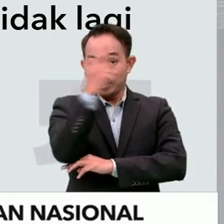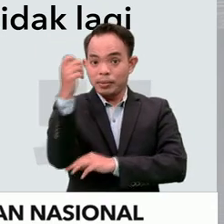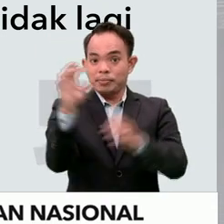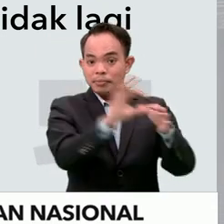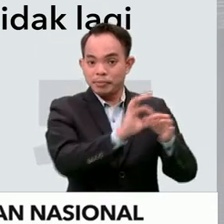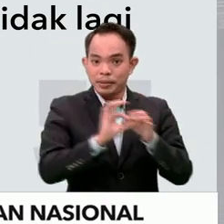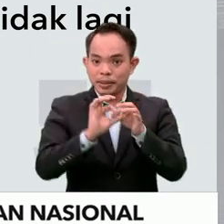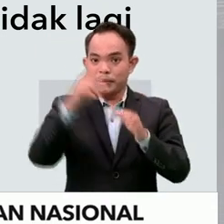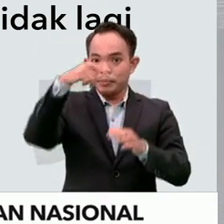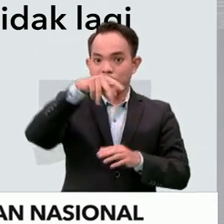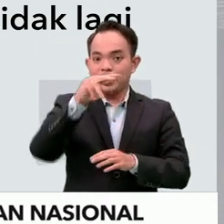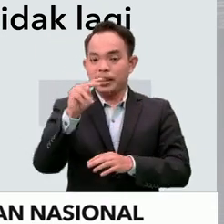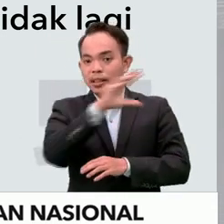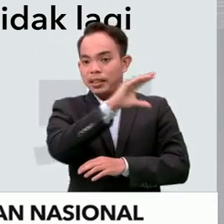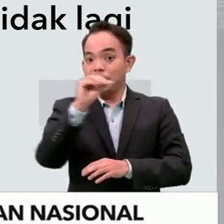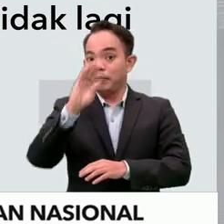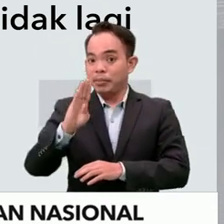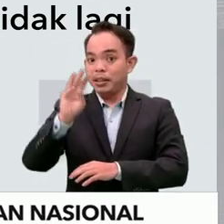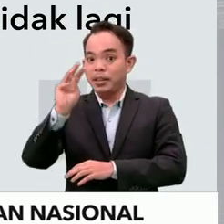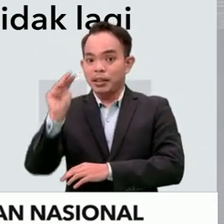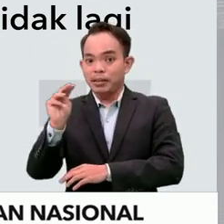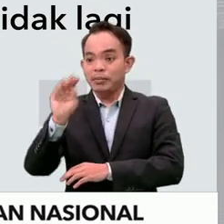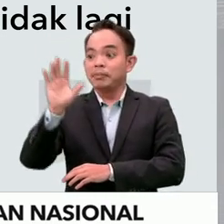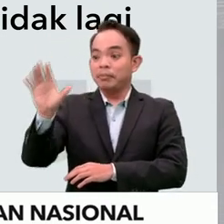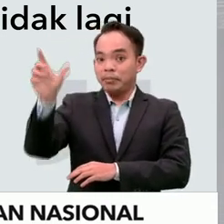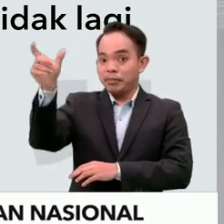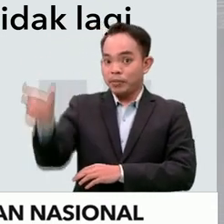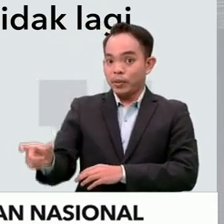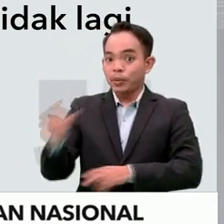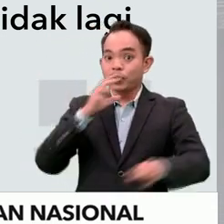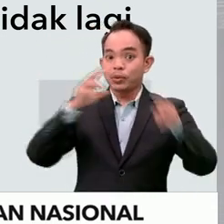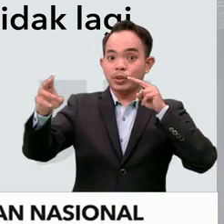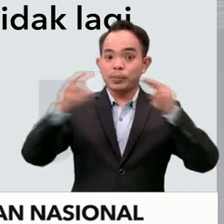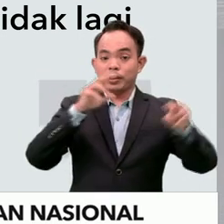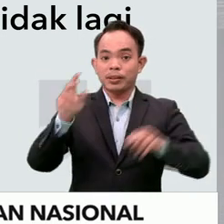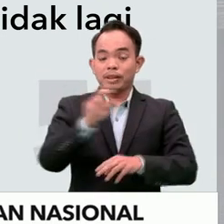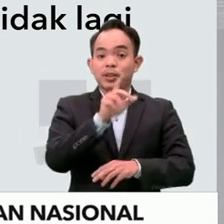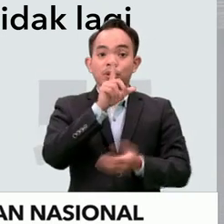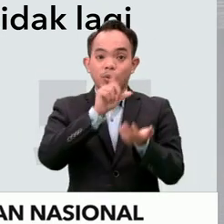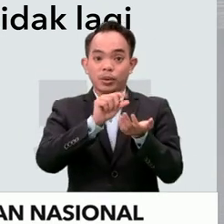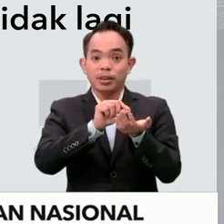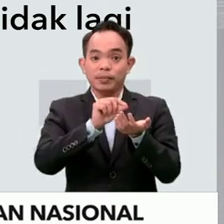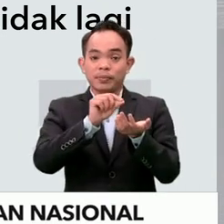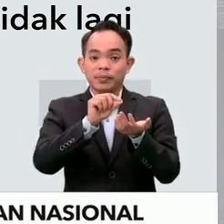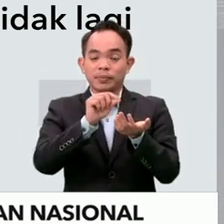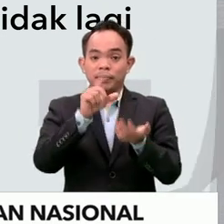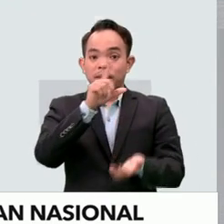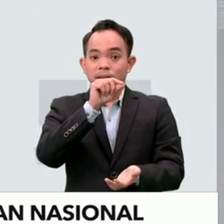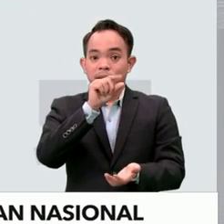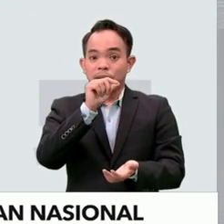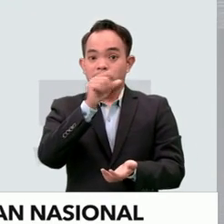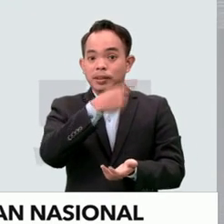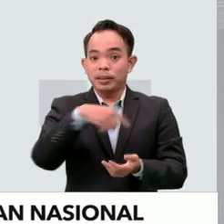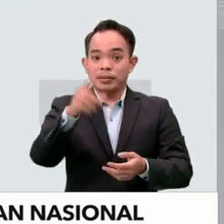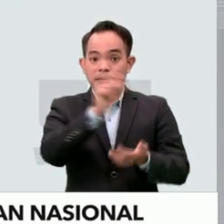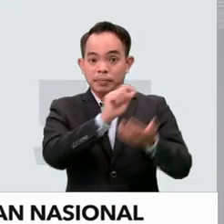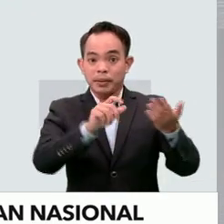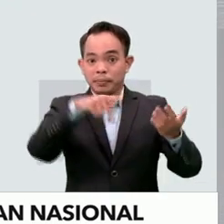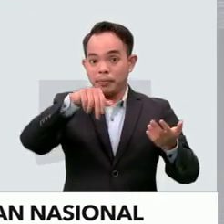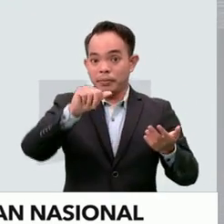bersama pnbn Mohamad sabu menurut ucapannya di Twitter KTP kali itu susulan kenyataan Setyo seagung pasta